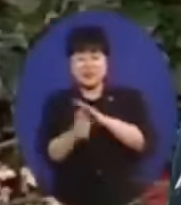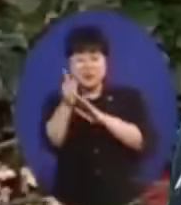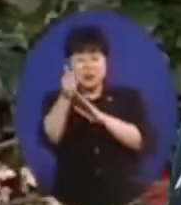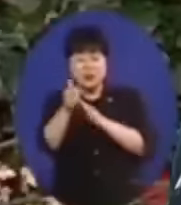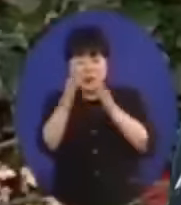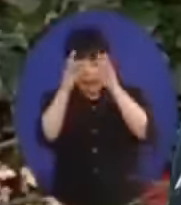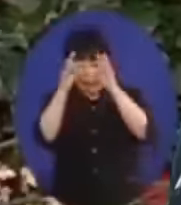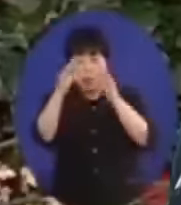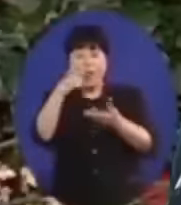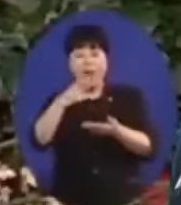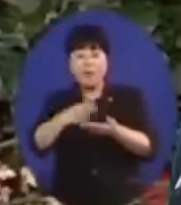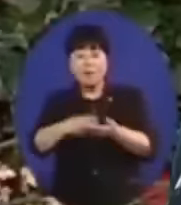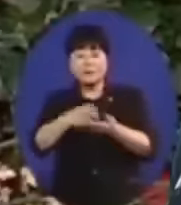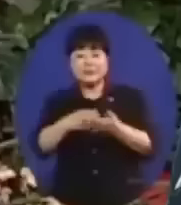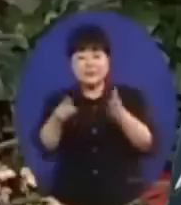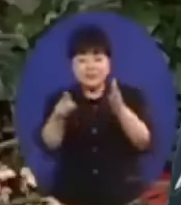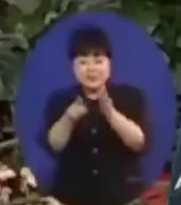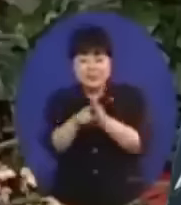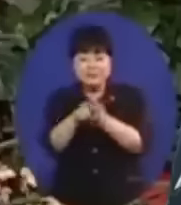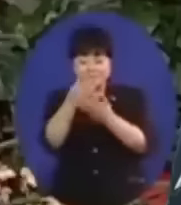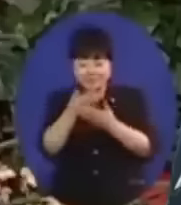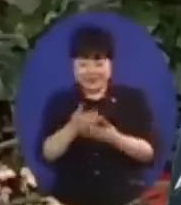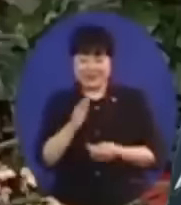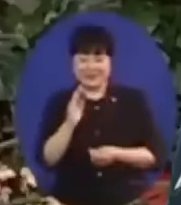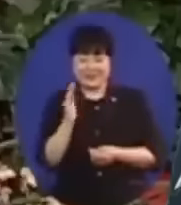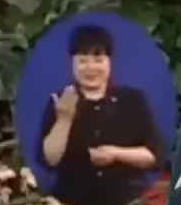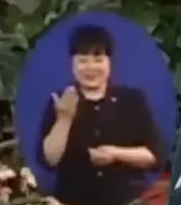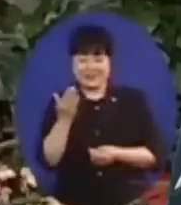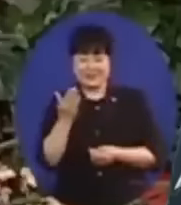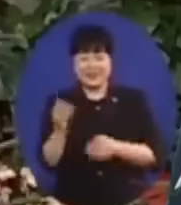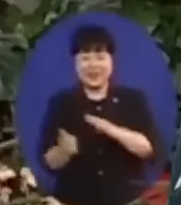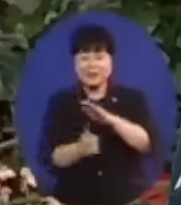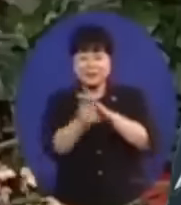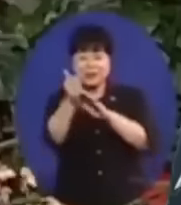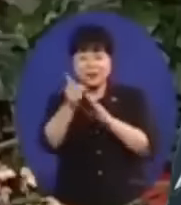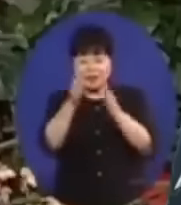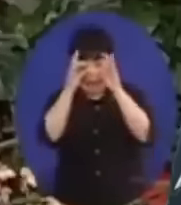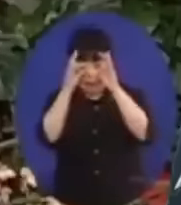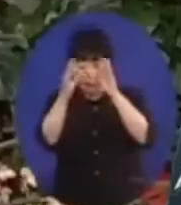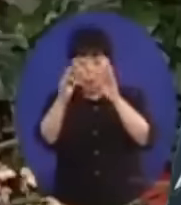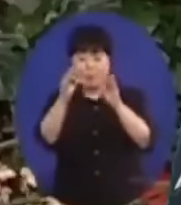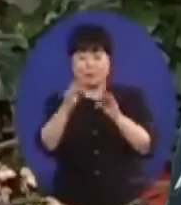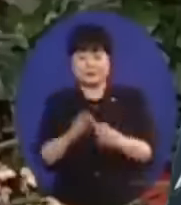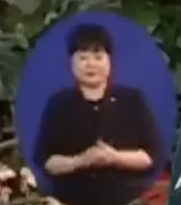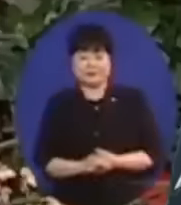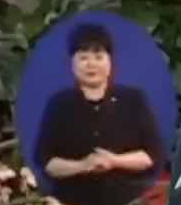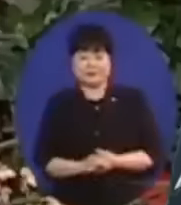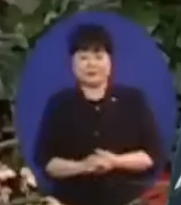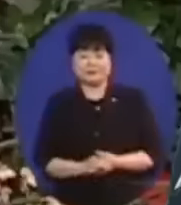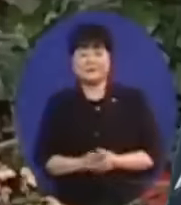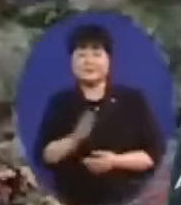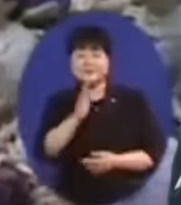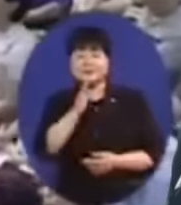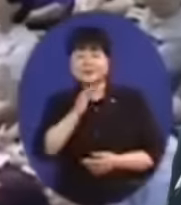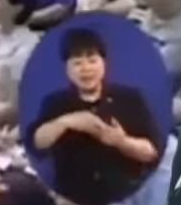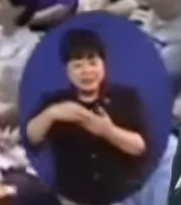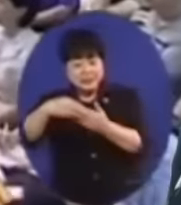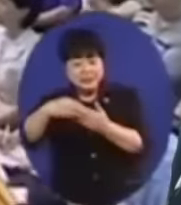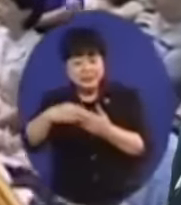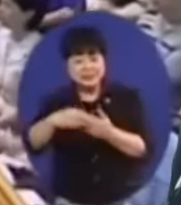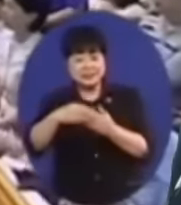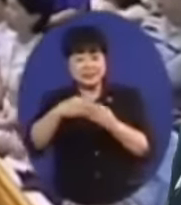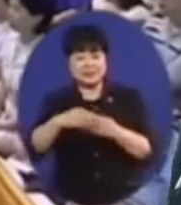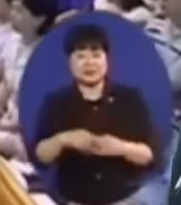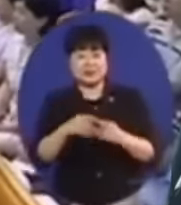소원과 바라봄의 법칙이 믿음을 가져오는 것입니다. 소원과 바라봄은 그 상대가 내게 끌려오든지